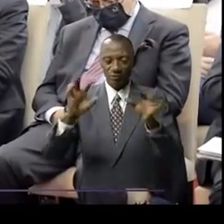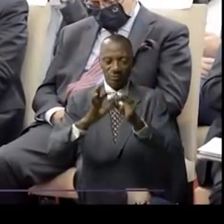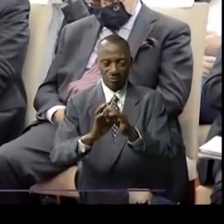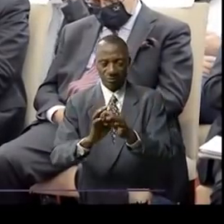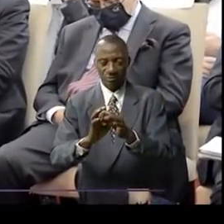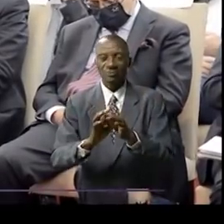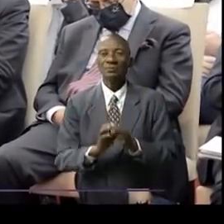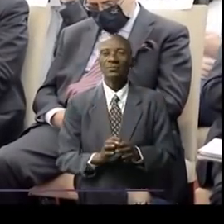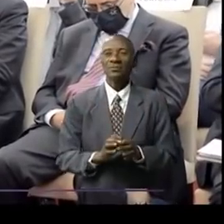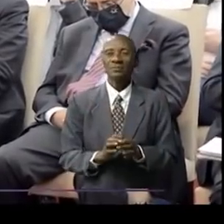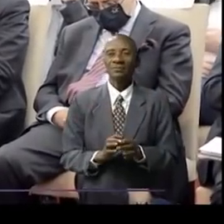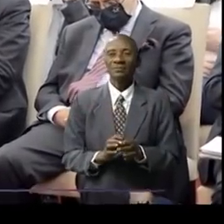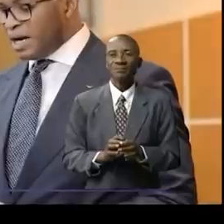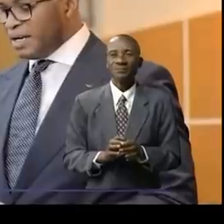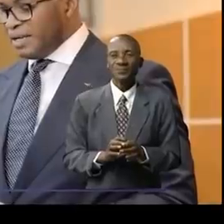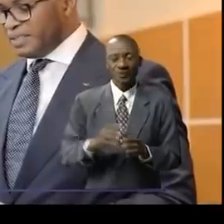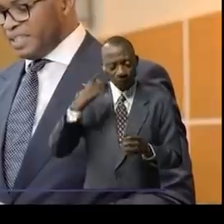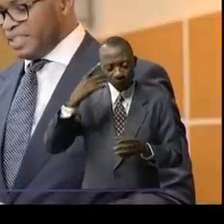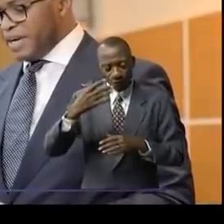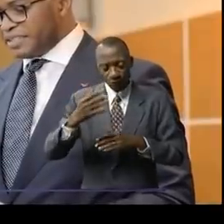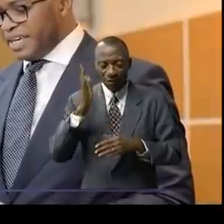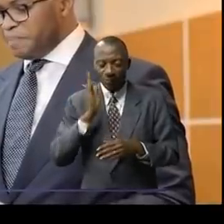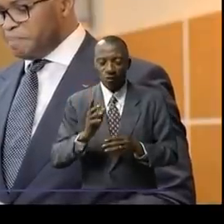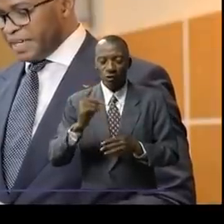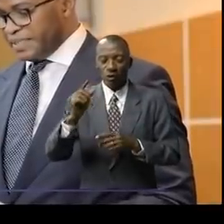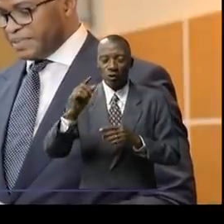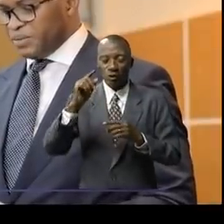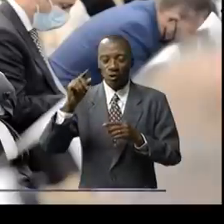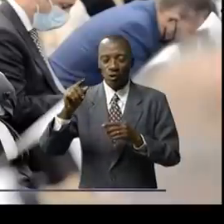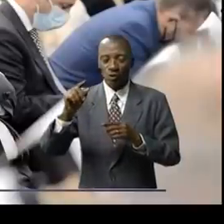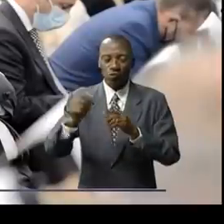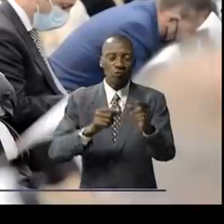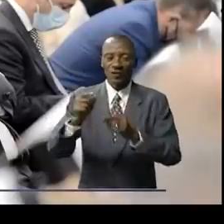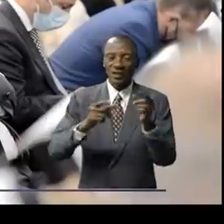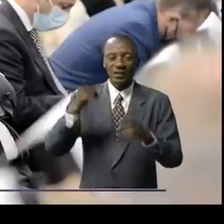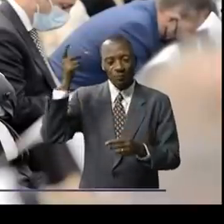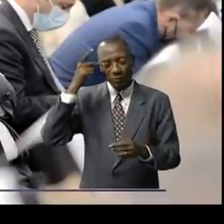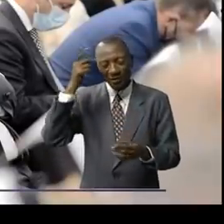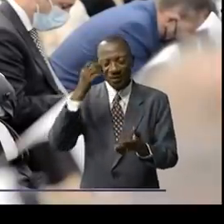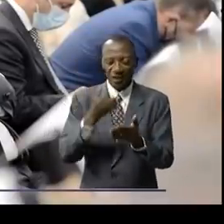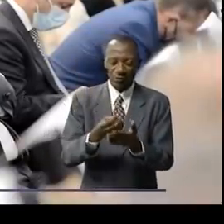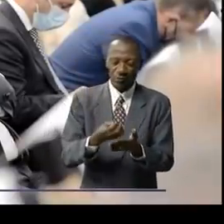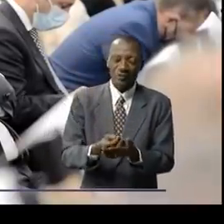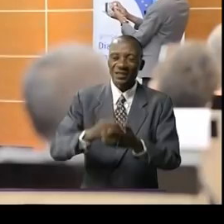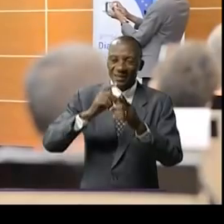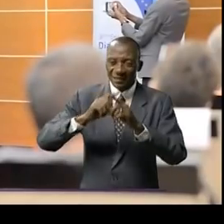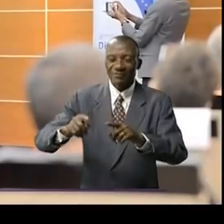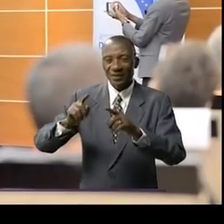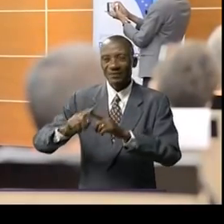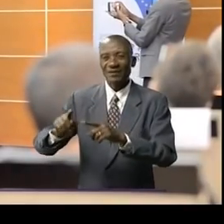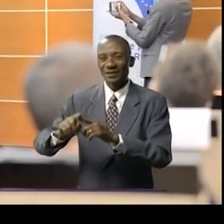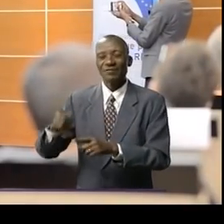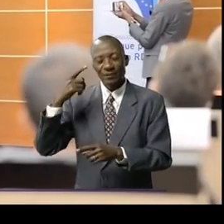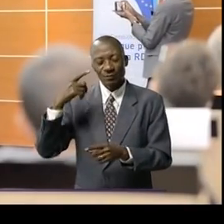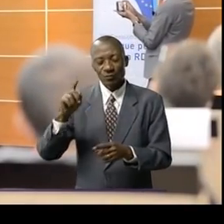la dimension gouvernance politique, économique, sécuritaire, environnement et gestion durable des ressources